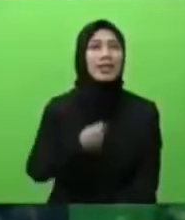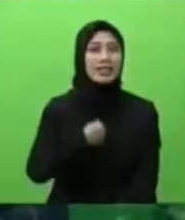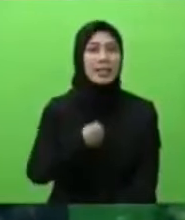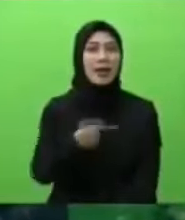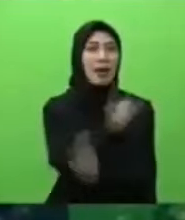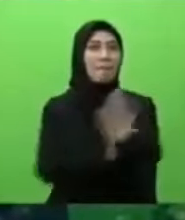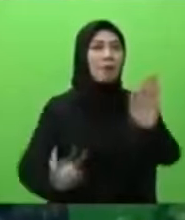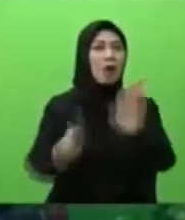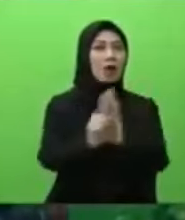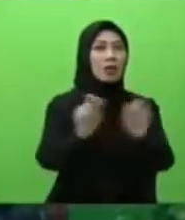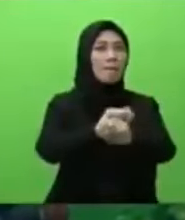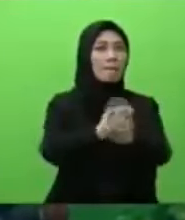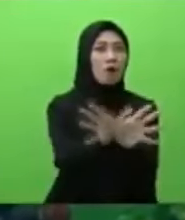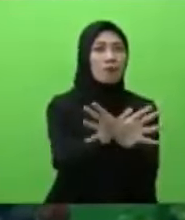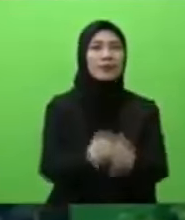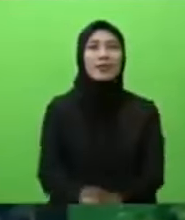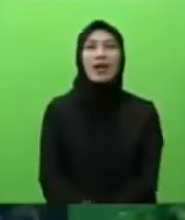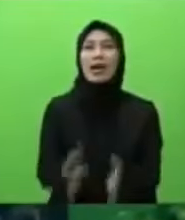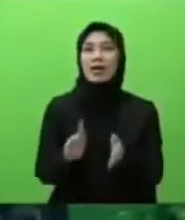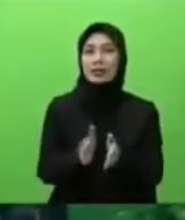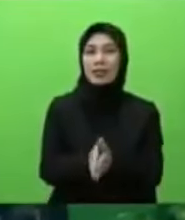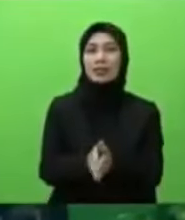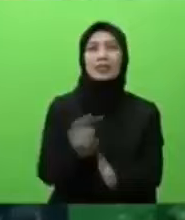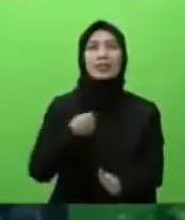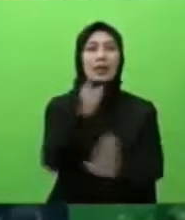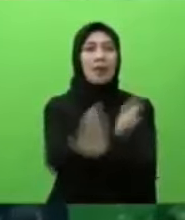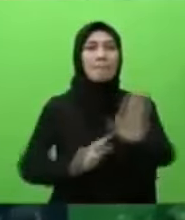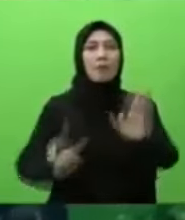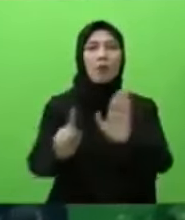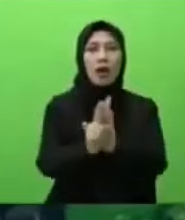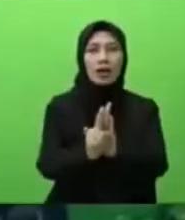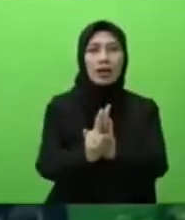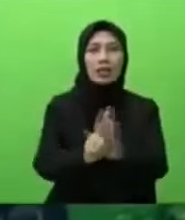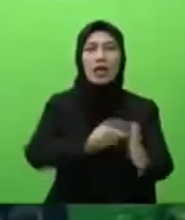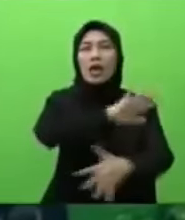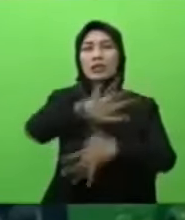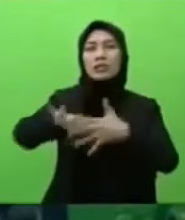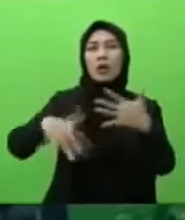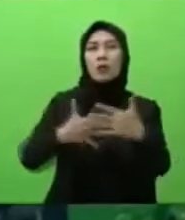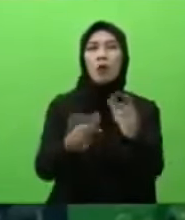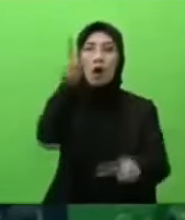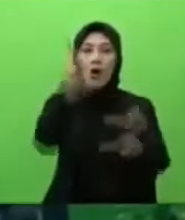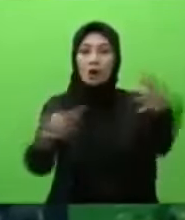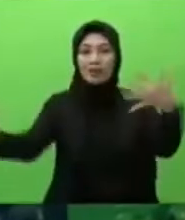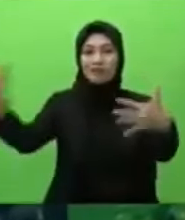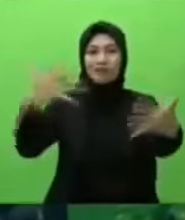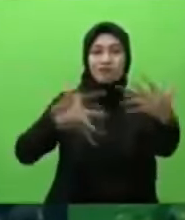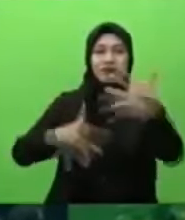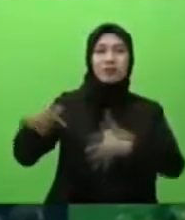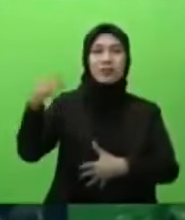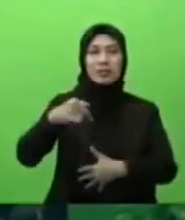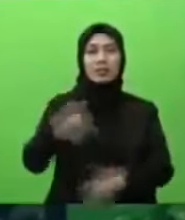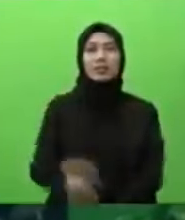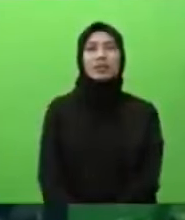Muhammadiyah dan seluruh peserta dan penggembira kami